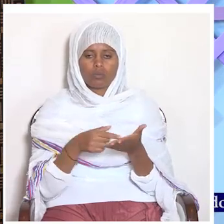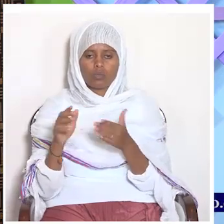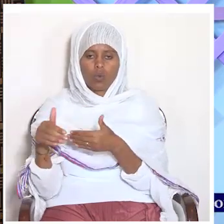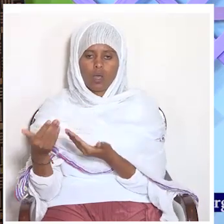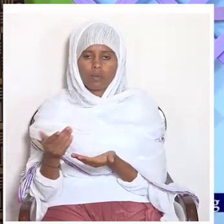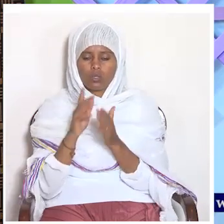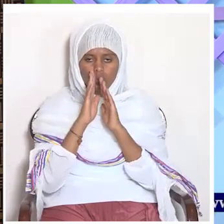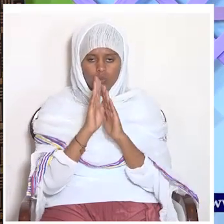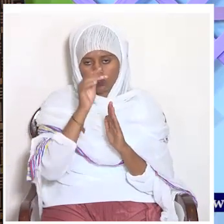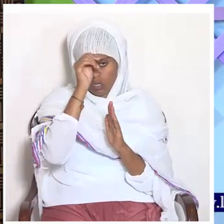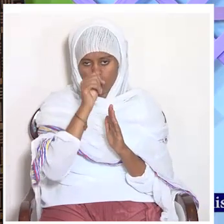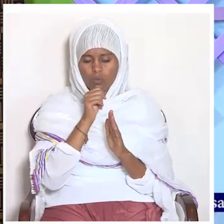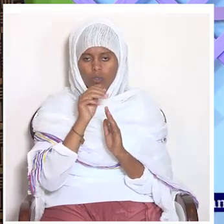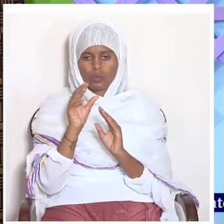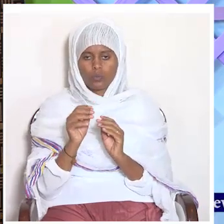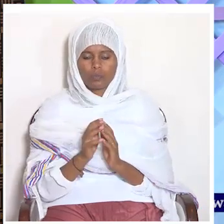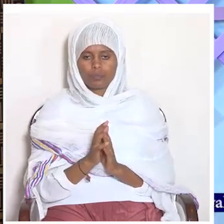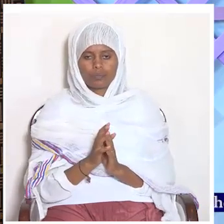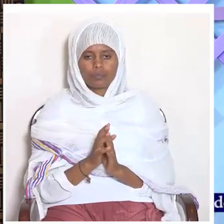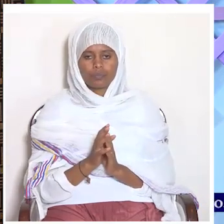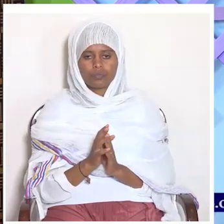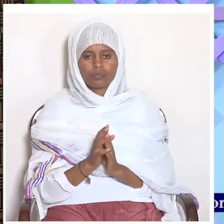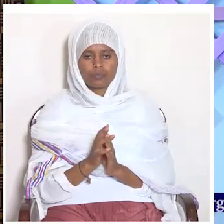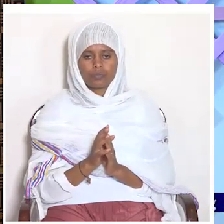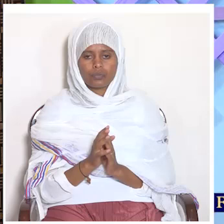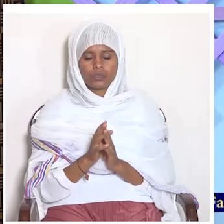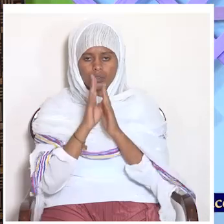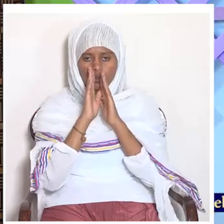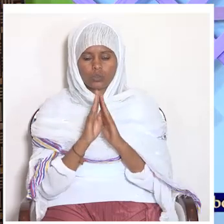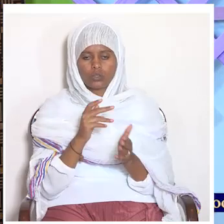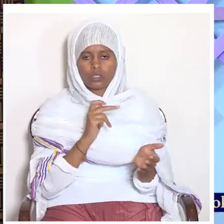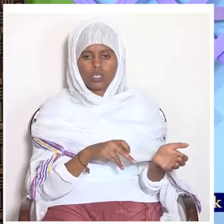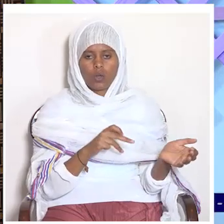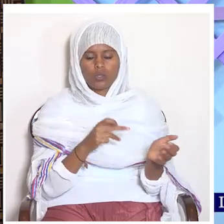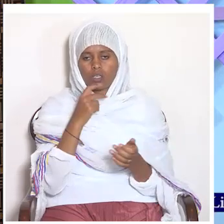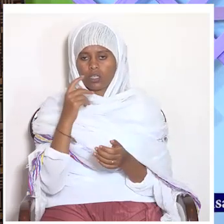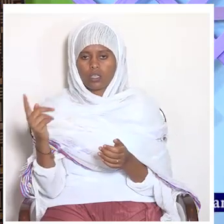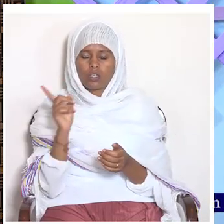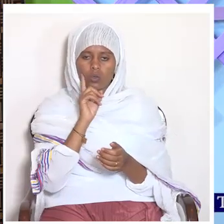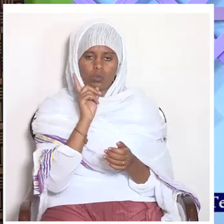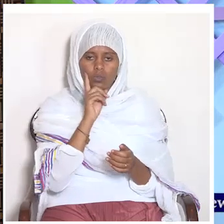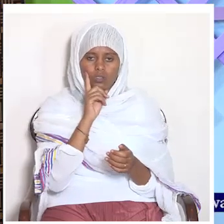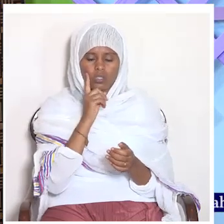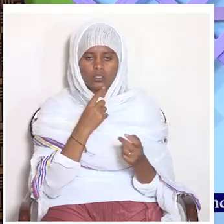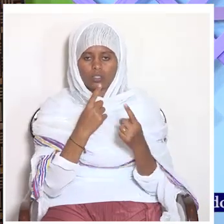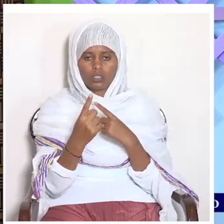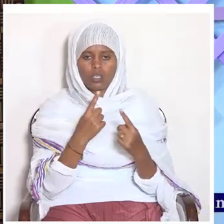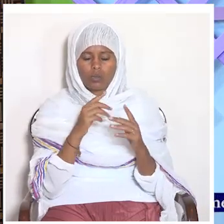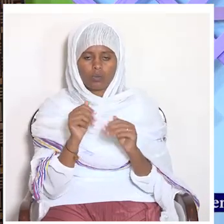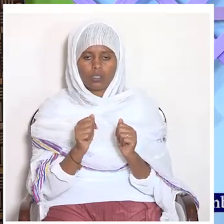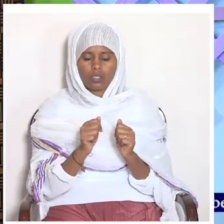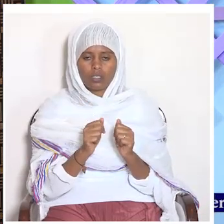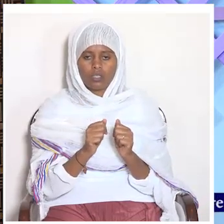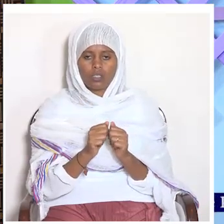ብዙሕ ስም ዝተዓደለ ቅዱስ ኣቦ እዩ። ቅዱስ ዳዊት ኢልና ኩሉ ጊዜ